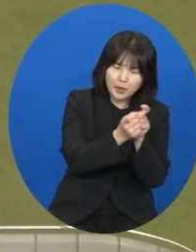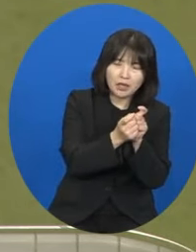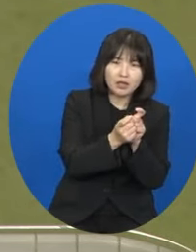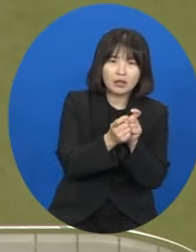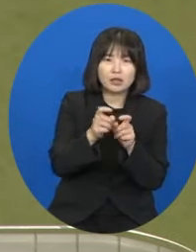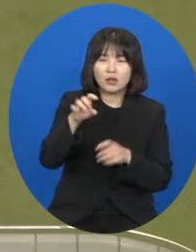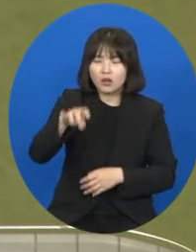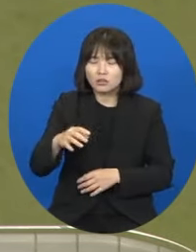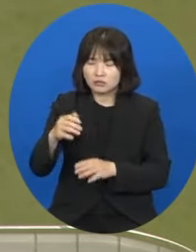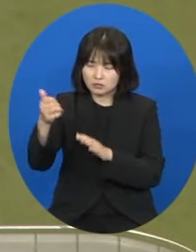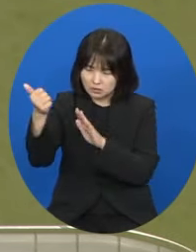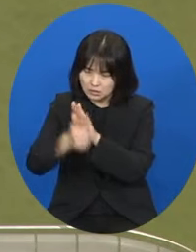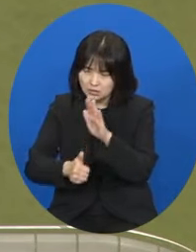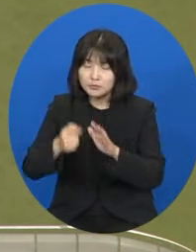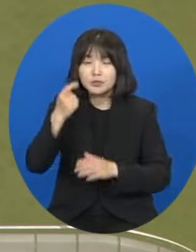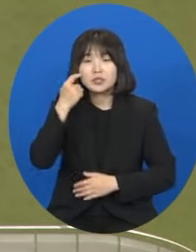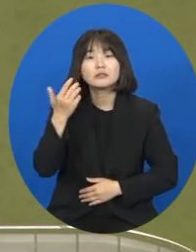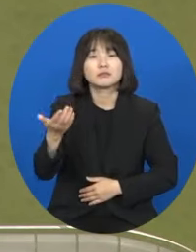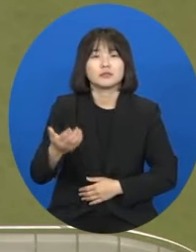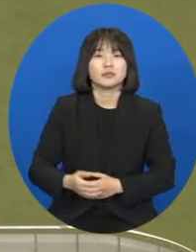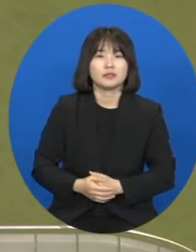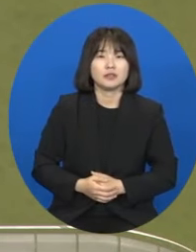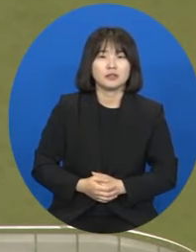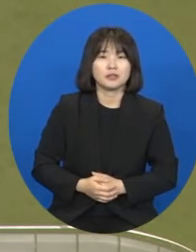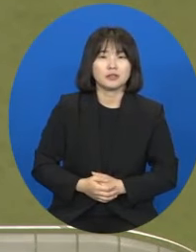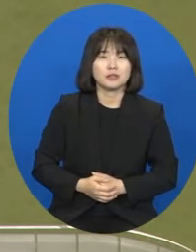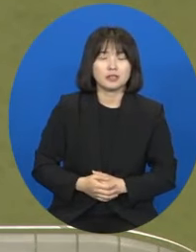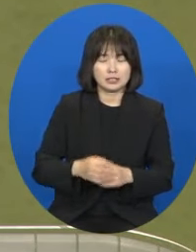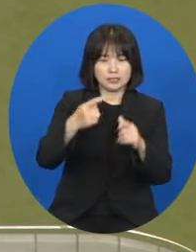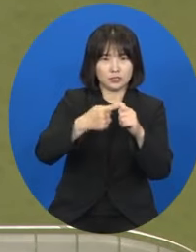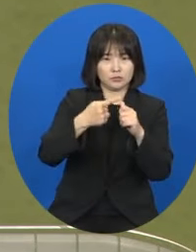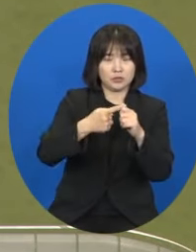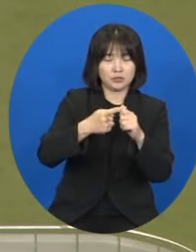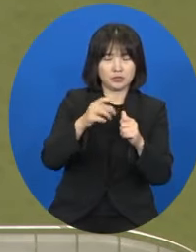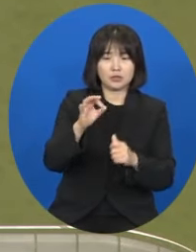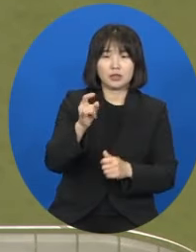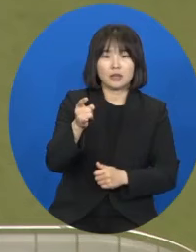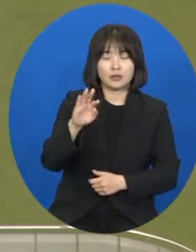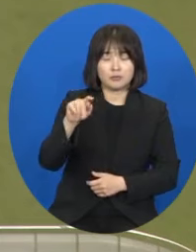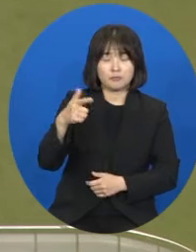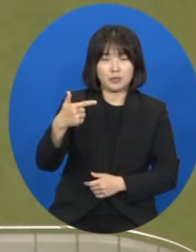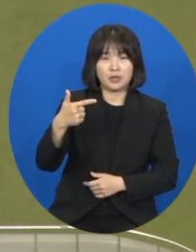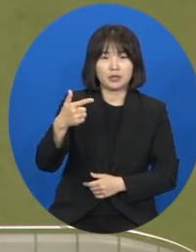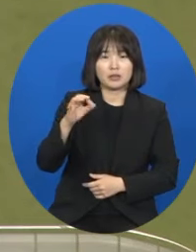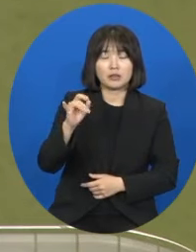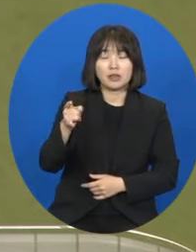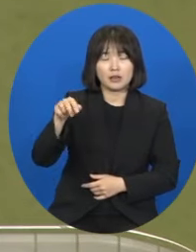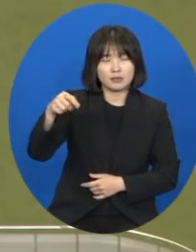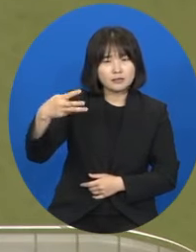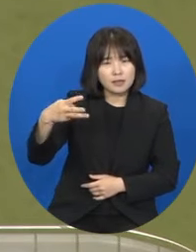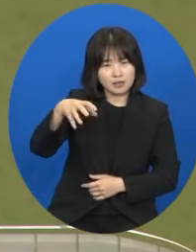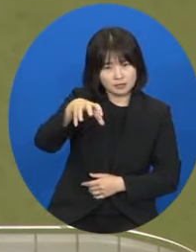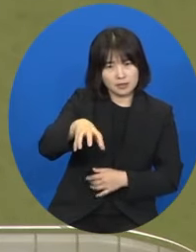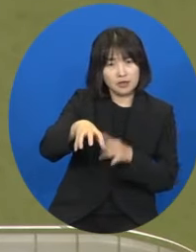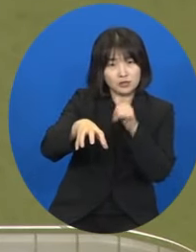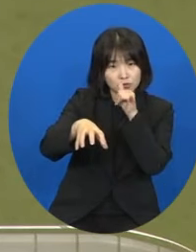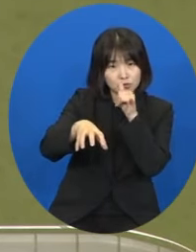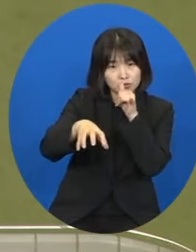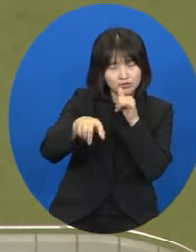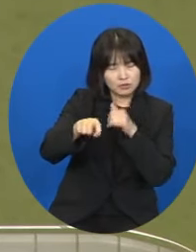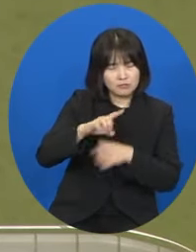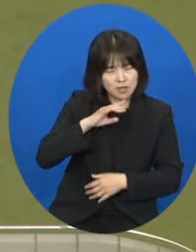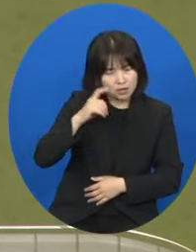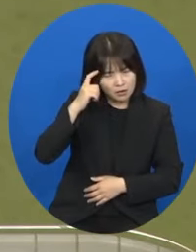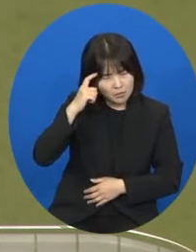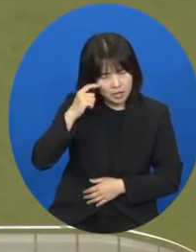어디에서 실패하셨습니까? 그 첫 번째 에베네셀의 장소가 있으실까요? 그것만 생각하면